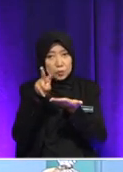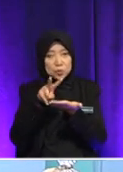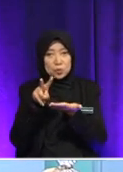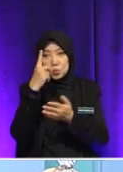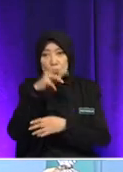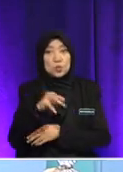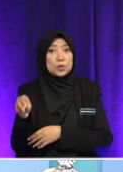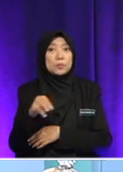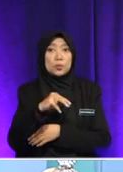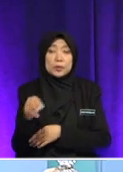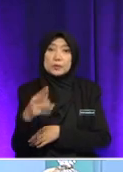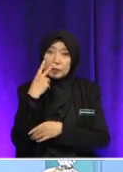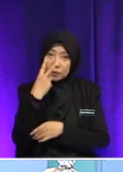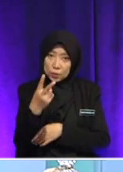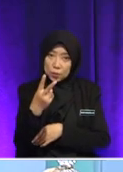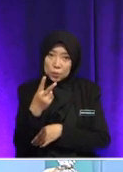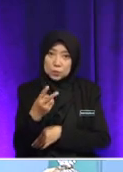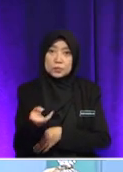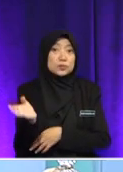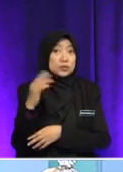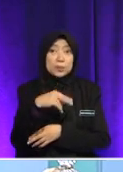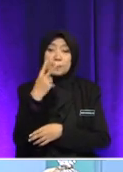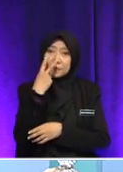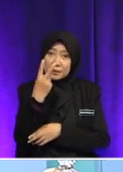murid-murid di rumah oke